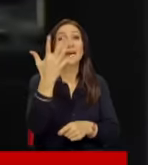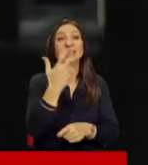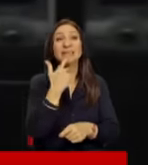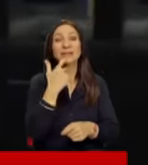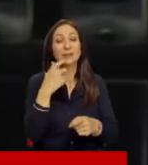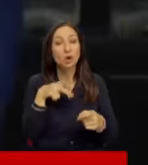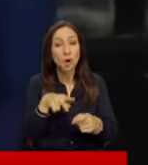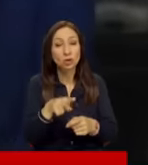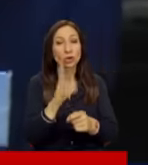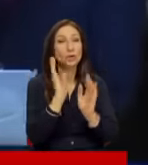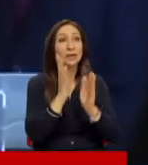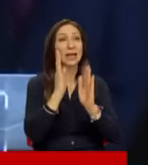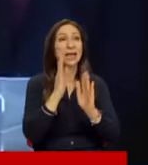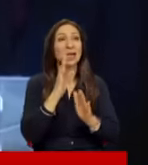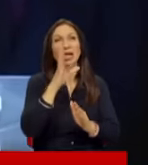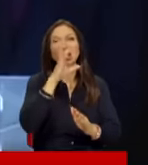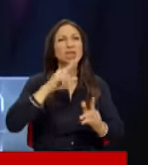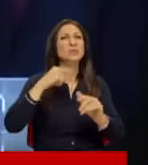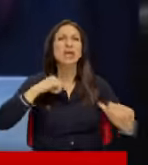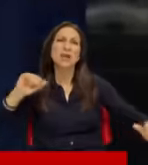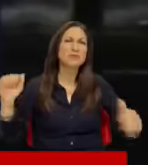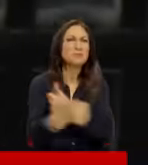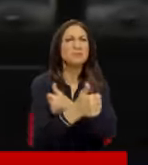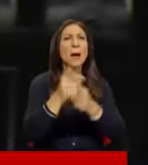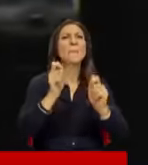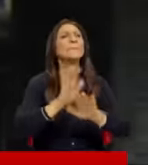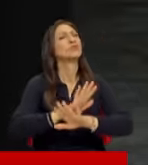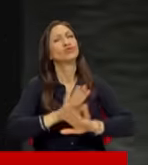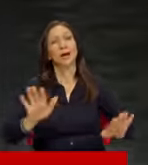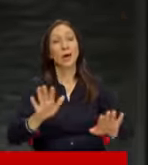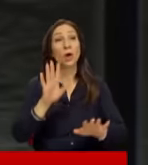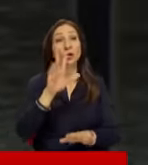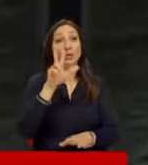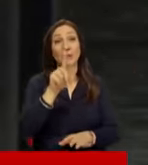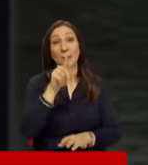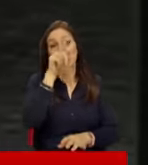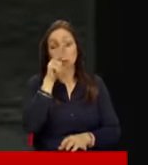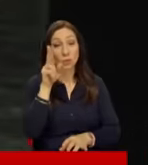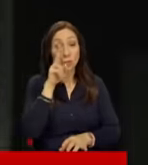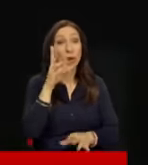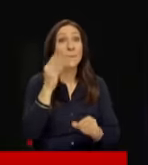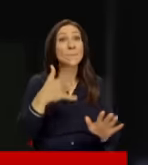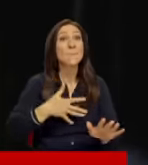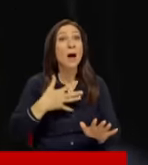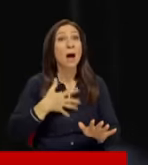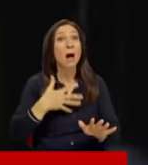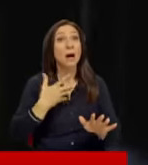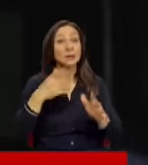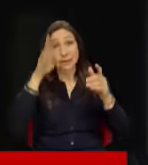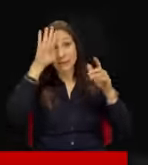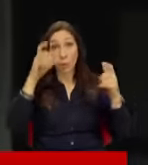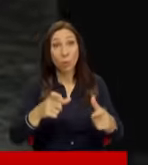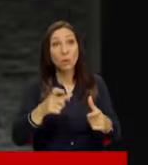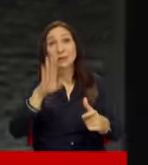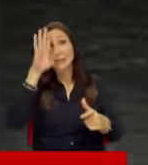yıllık yolculukta kimse geçemez. 31 Mart yerel seçimlerinin sonucu en merak edilen noktasıydı İstanbul